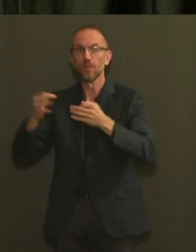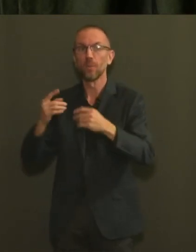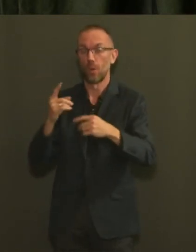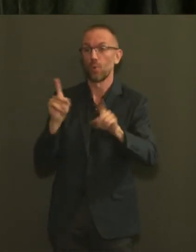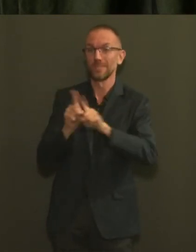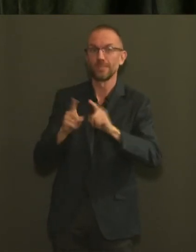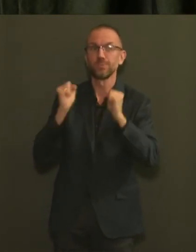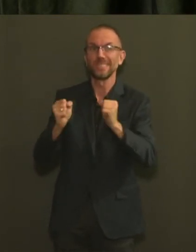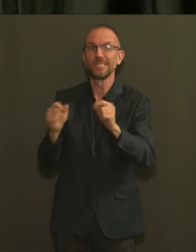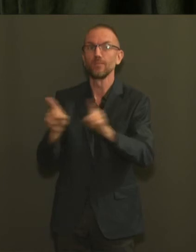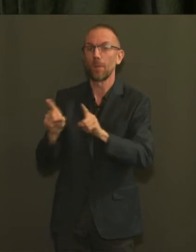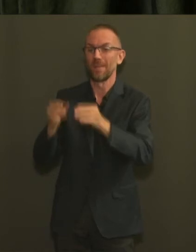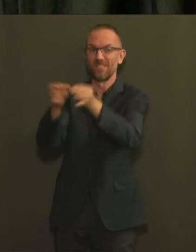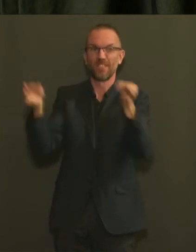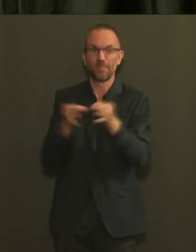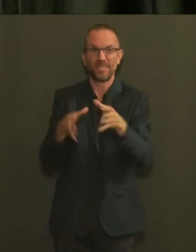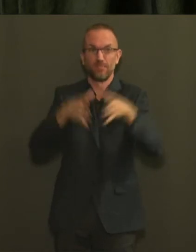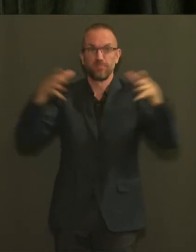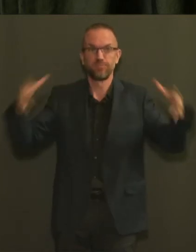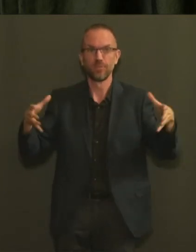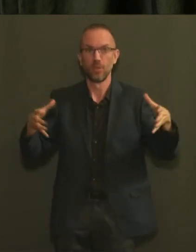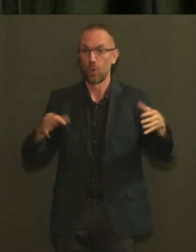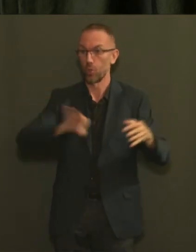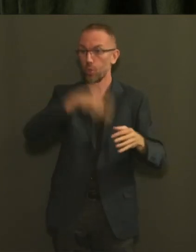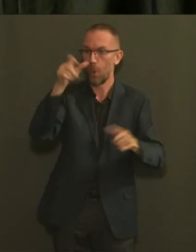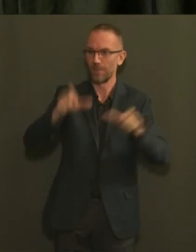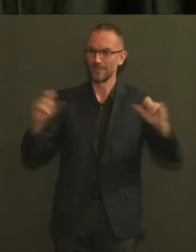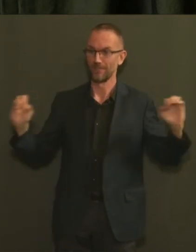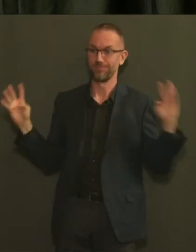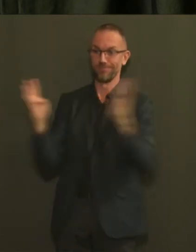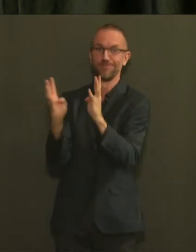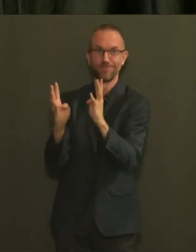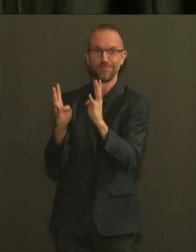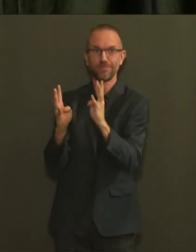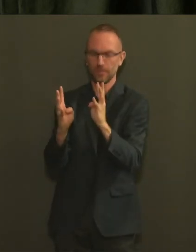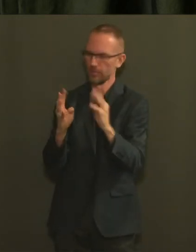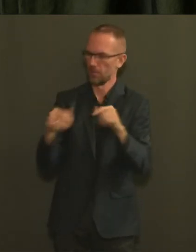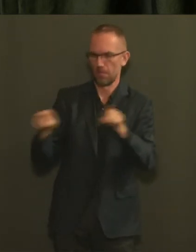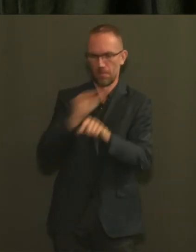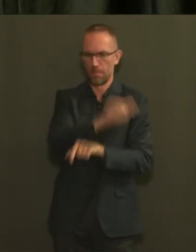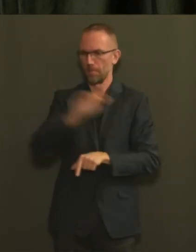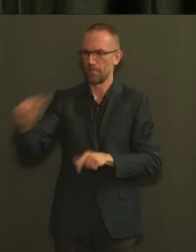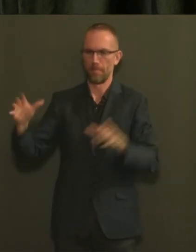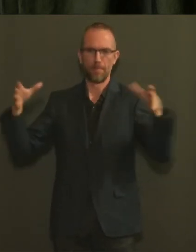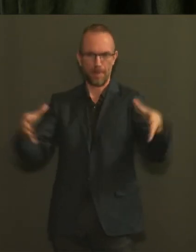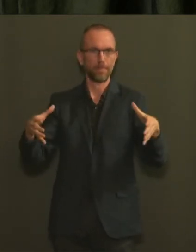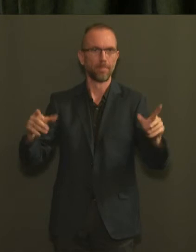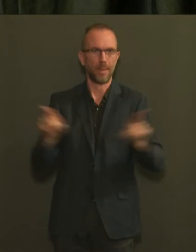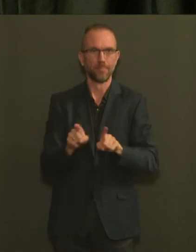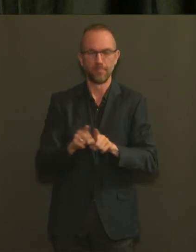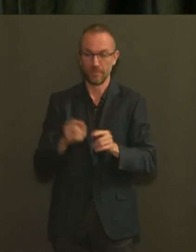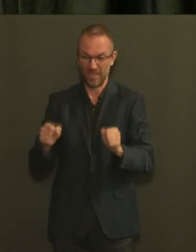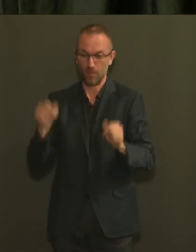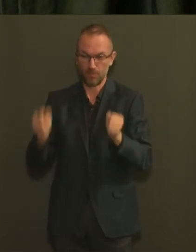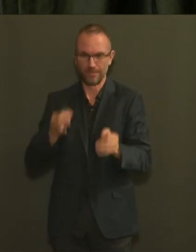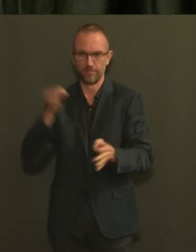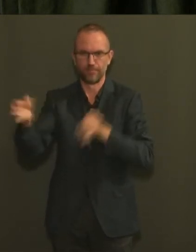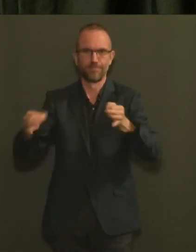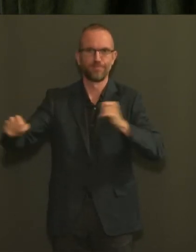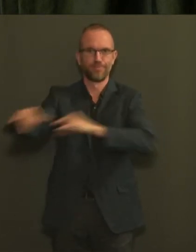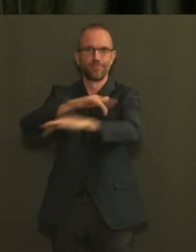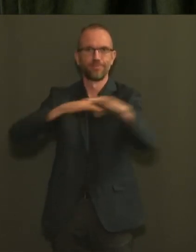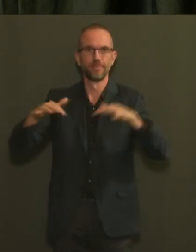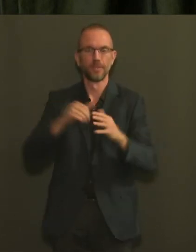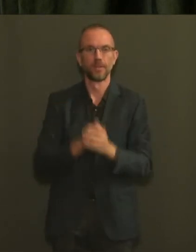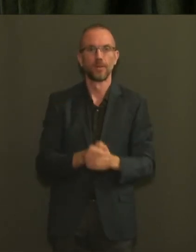avec ou sans dj est tout autant facteurs de risque on rappelle que la grande majorité des contaminations ont lieu dans la sphère familiale